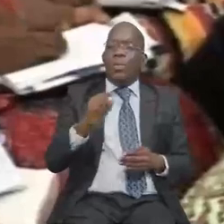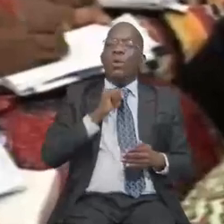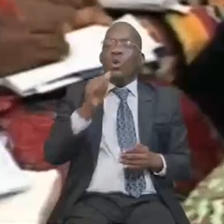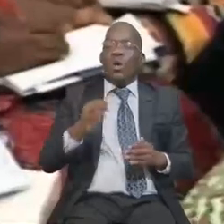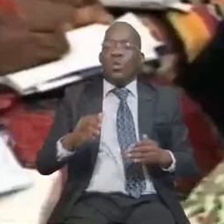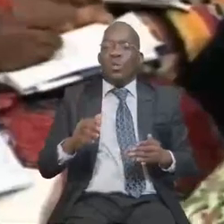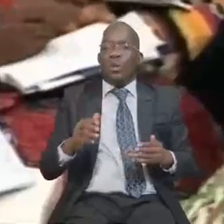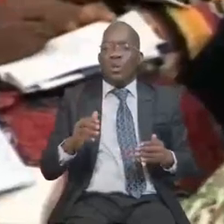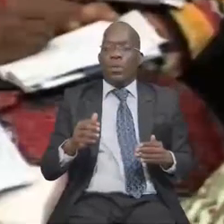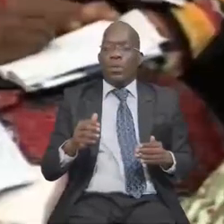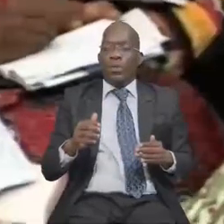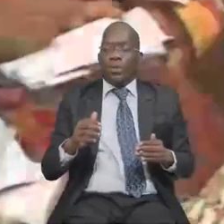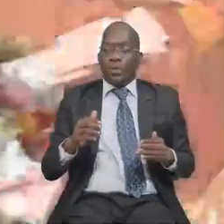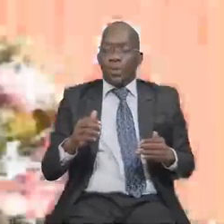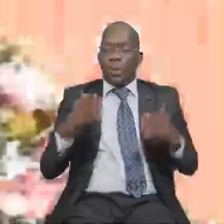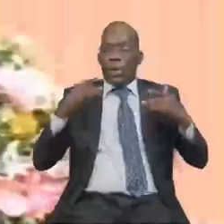Septièmement,